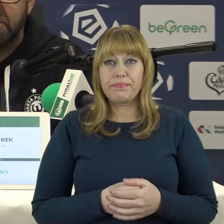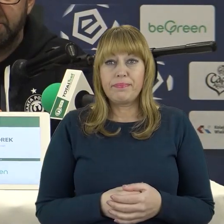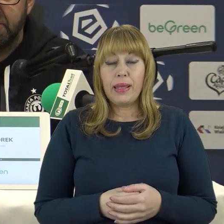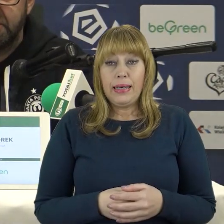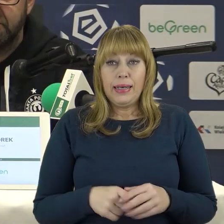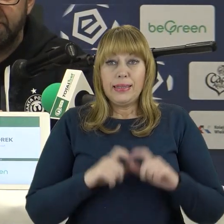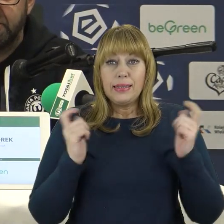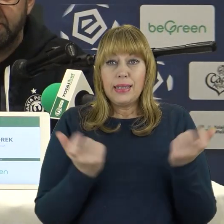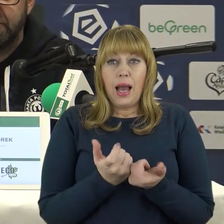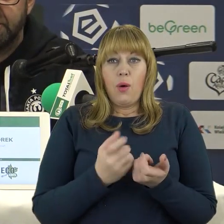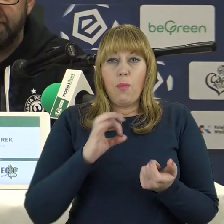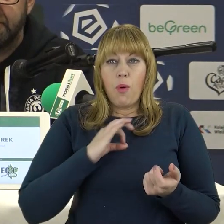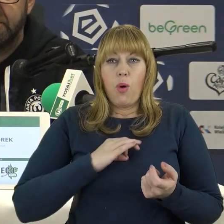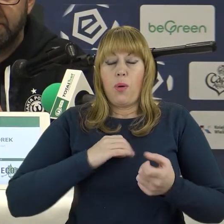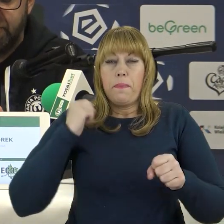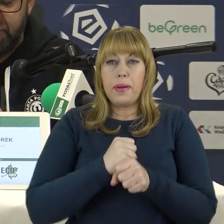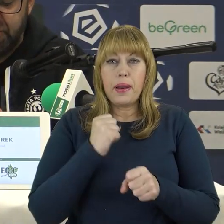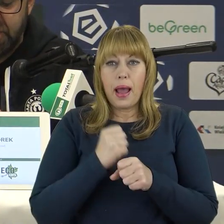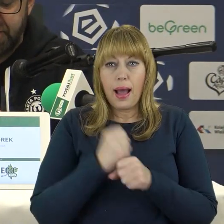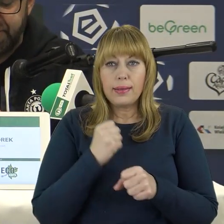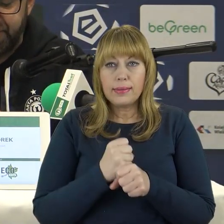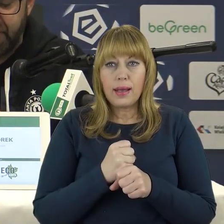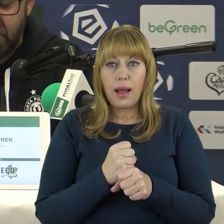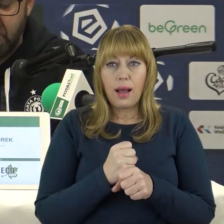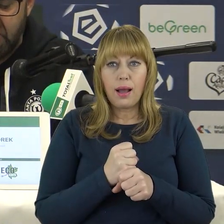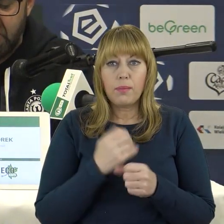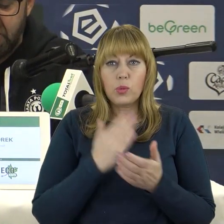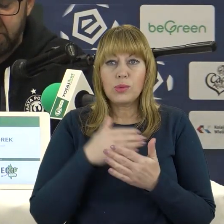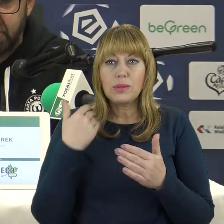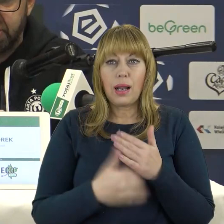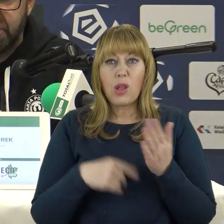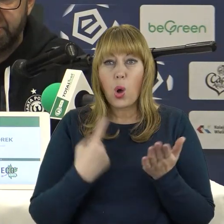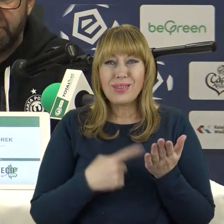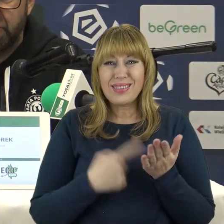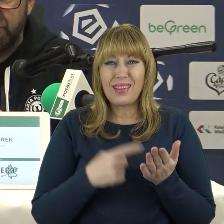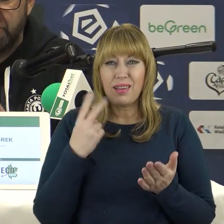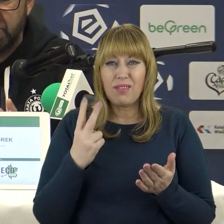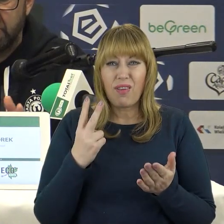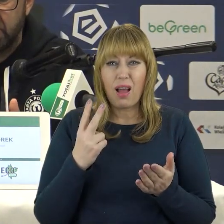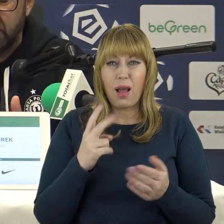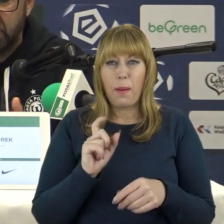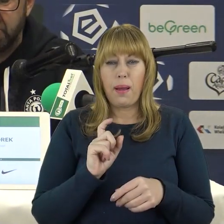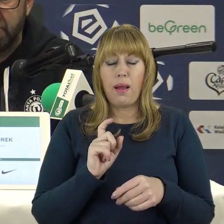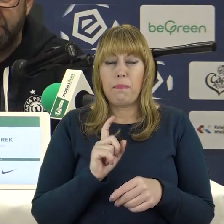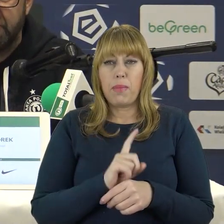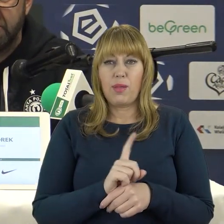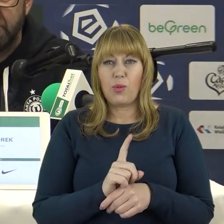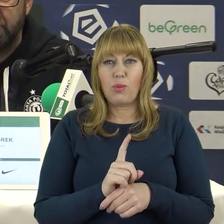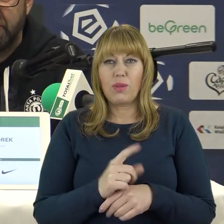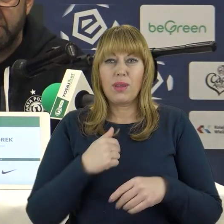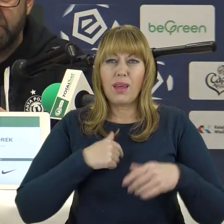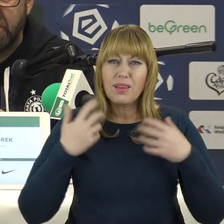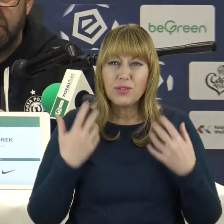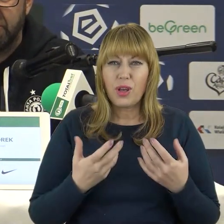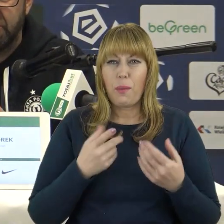Cały nasz trud został zniewyczony w ostatnich dwóch minutach. Strasznie chcieliśmy się odbić od tych naszych niepowodzeń.